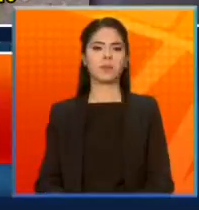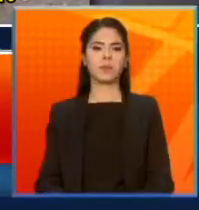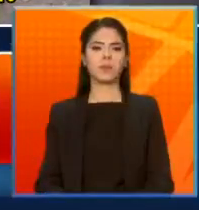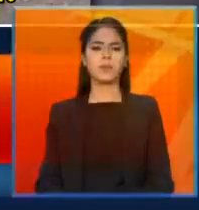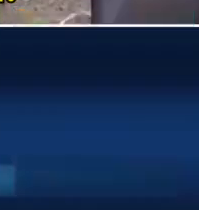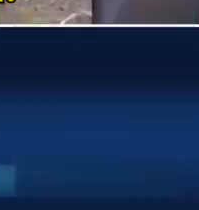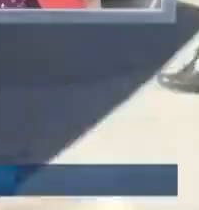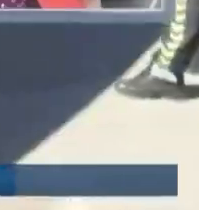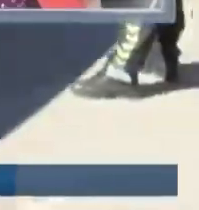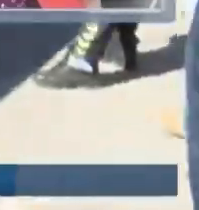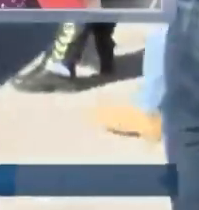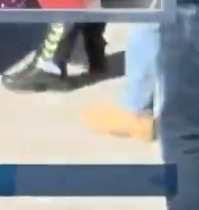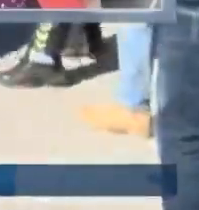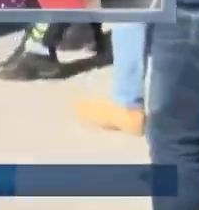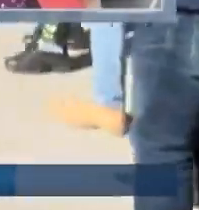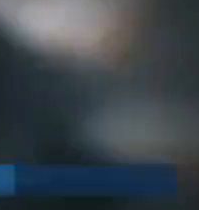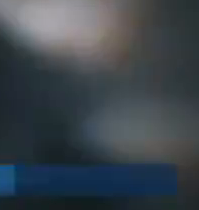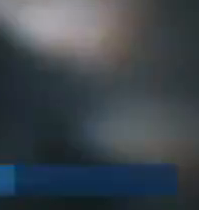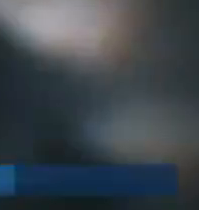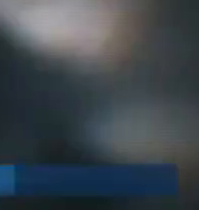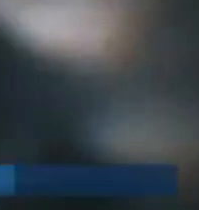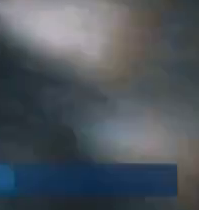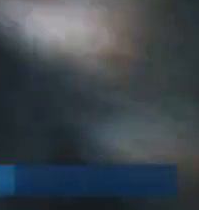Yalan etti, deli bir nedeni vardı.